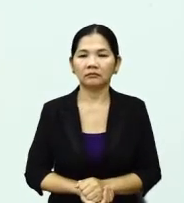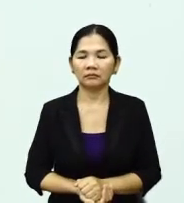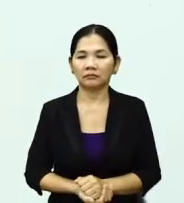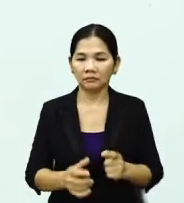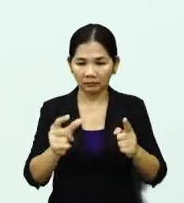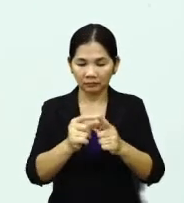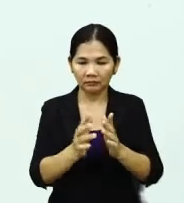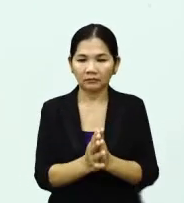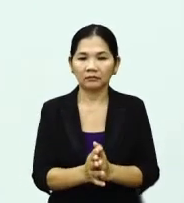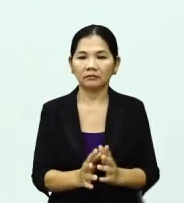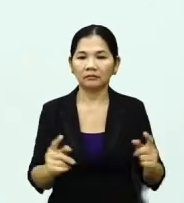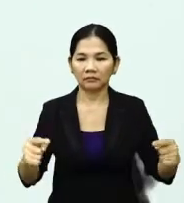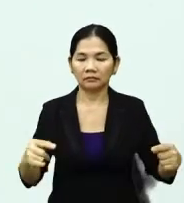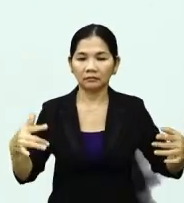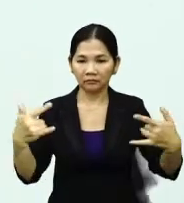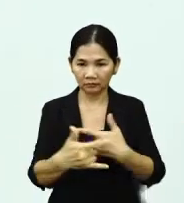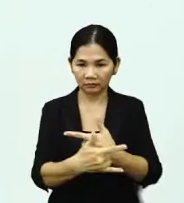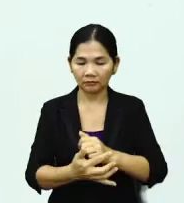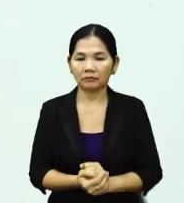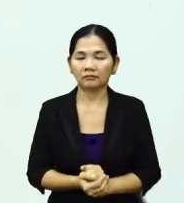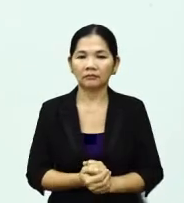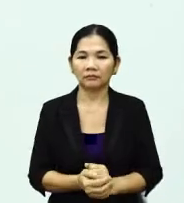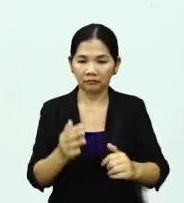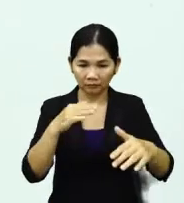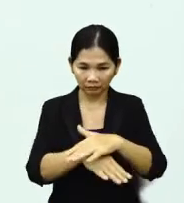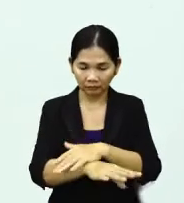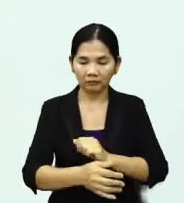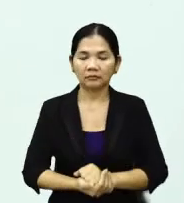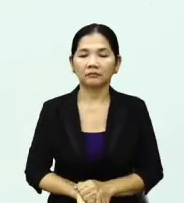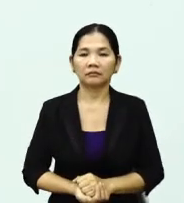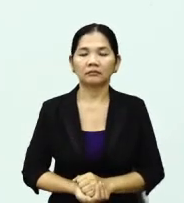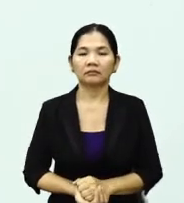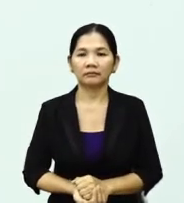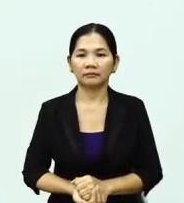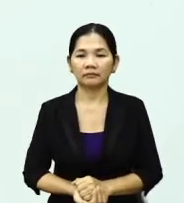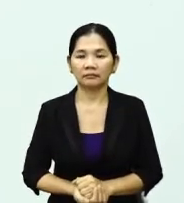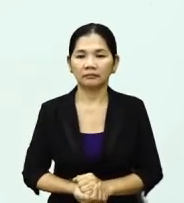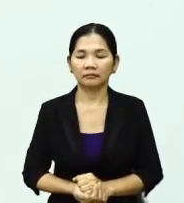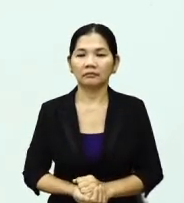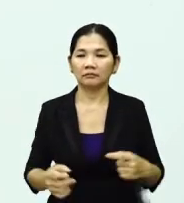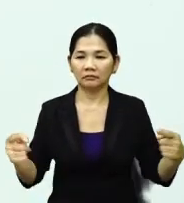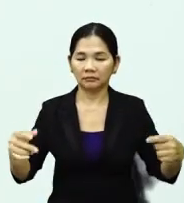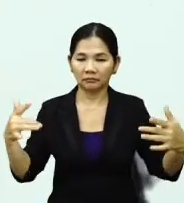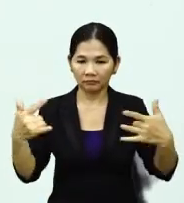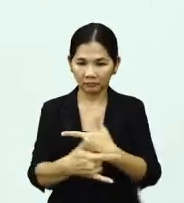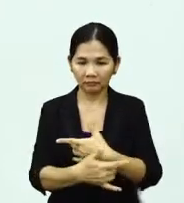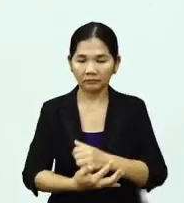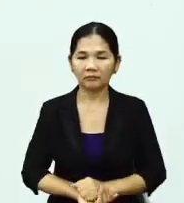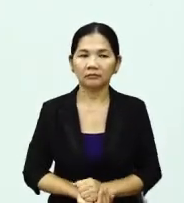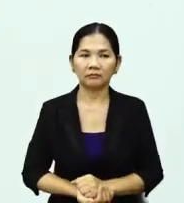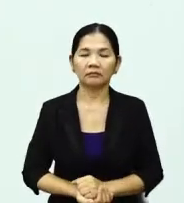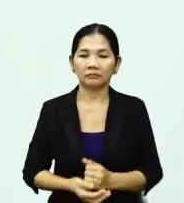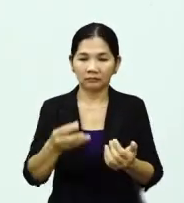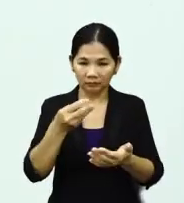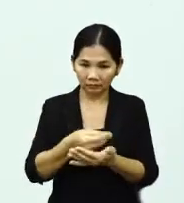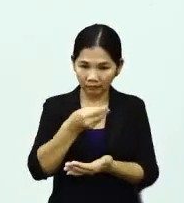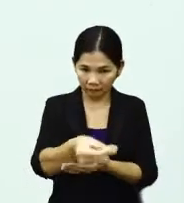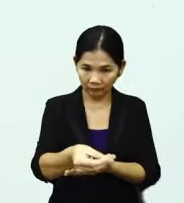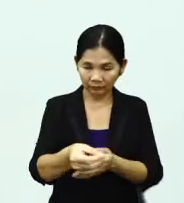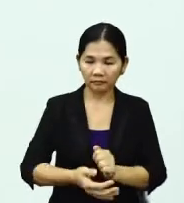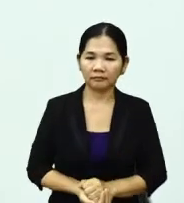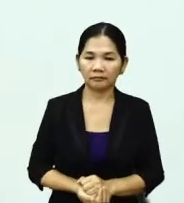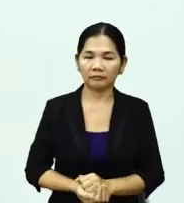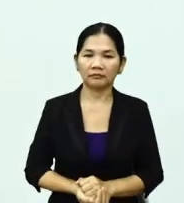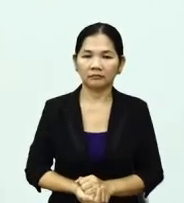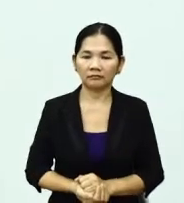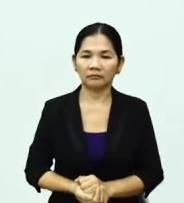bị thả bạc để sạp, con lục bị trồ rộng này trên đấy, chả con đã bạc để sạp. Tình, chả tính, chẳng bạc để